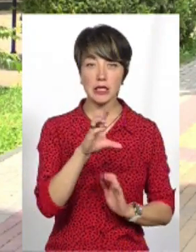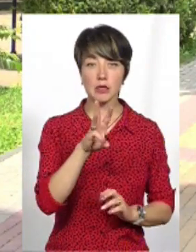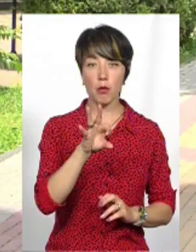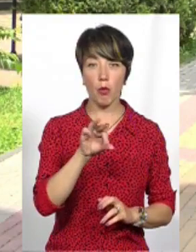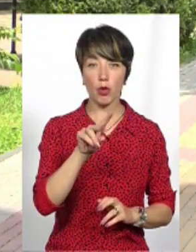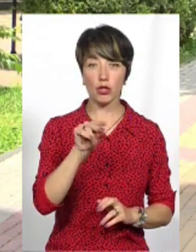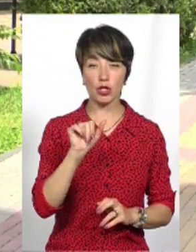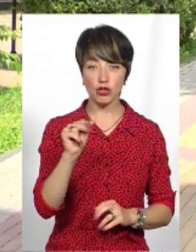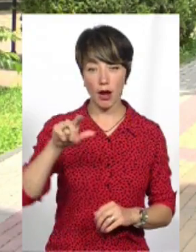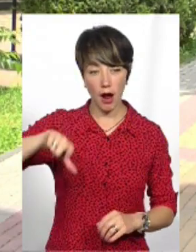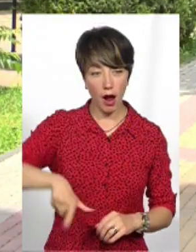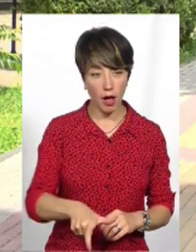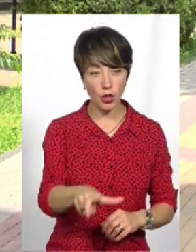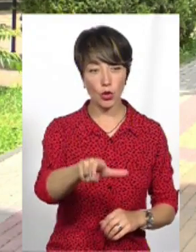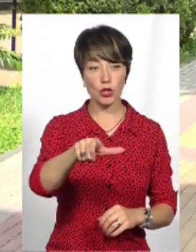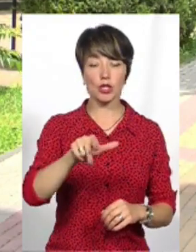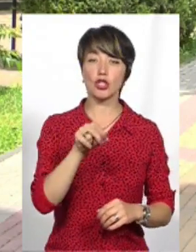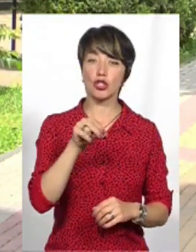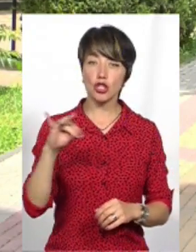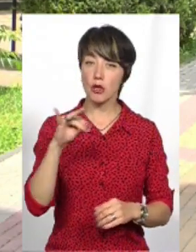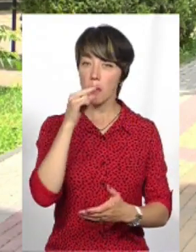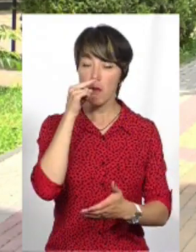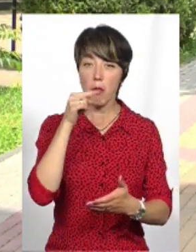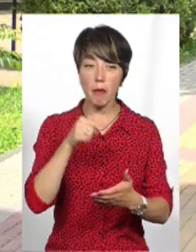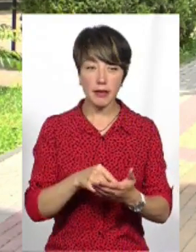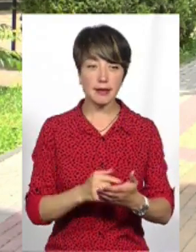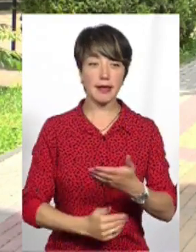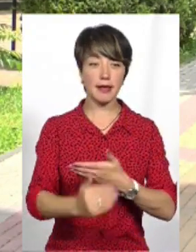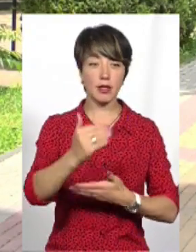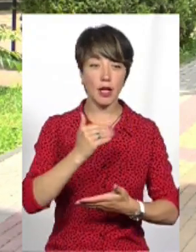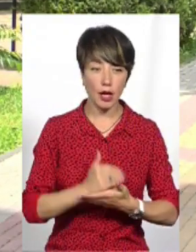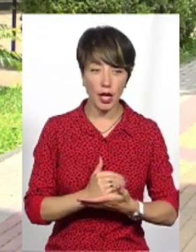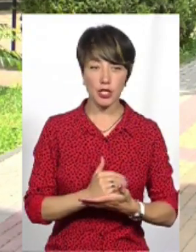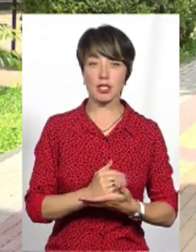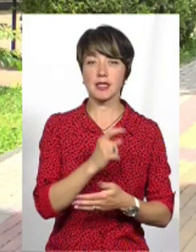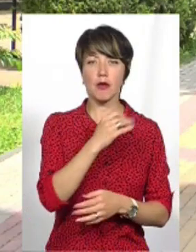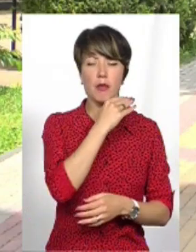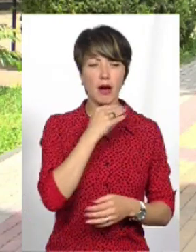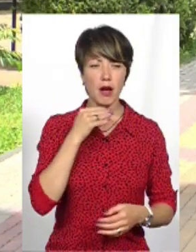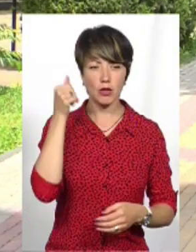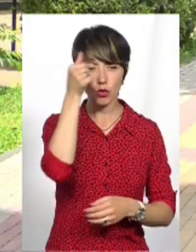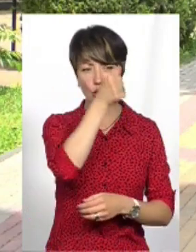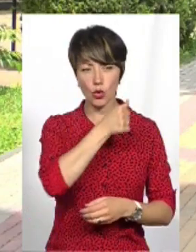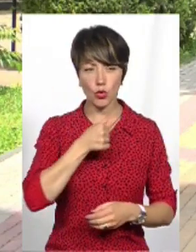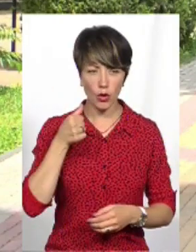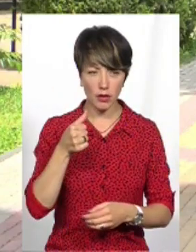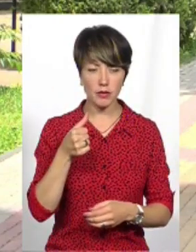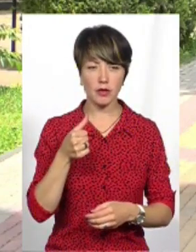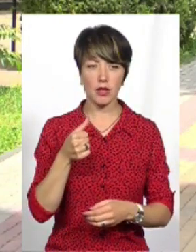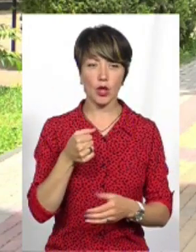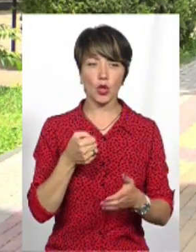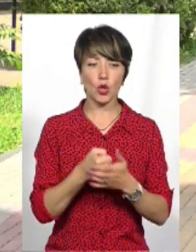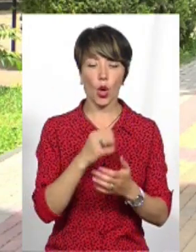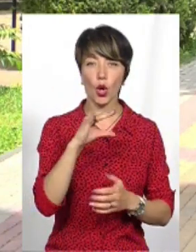каньйон». Чи попаде вона нарешті, за багато років поневірянь, до